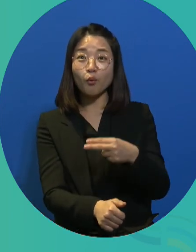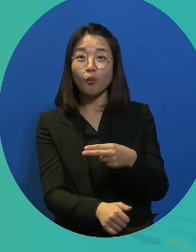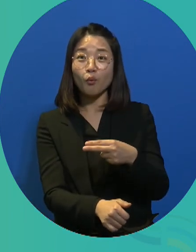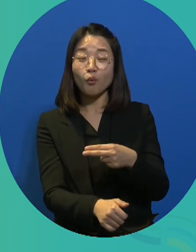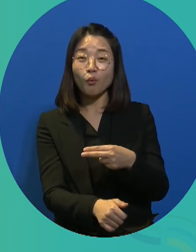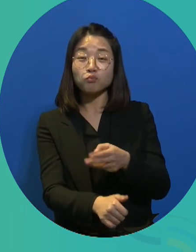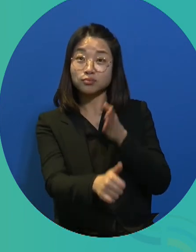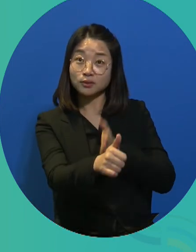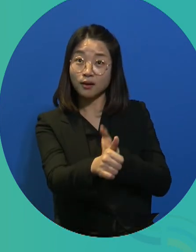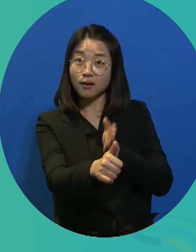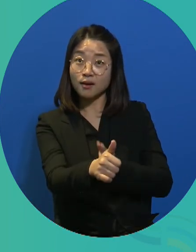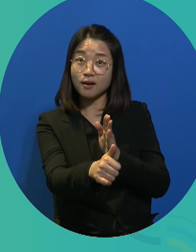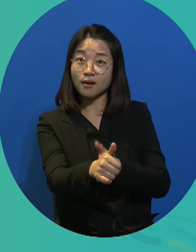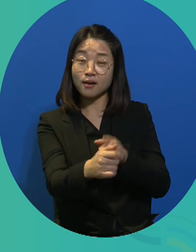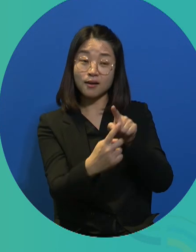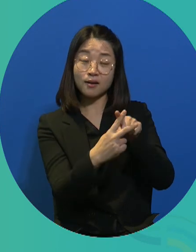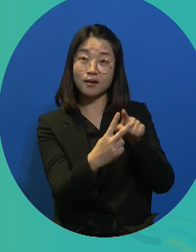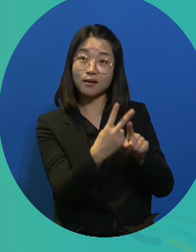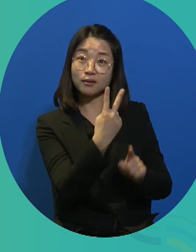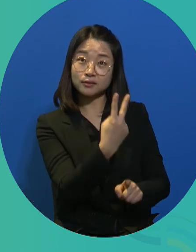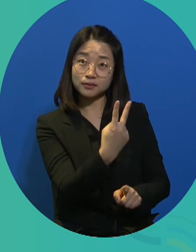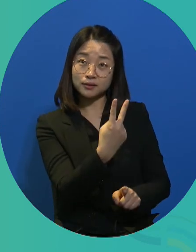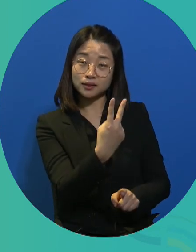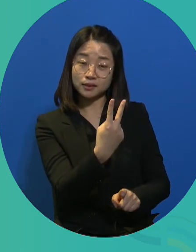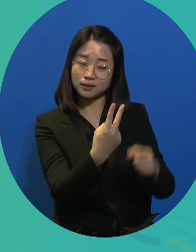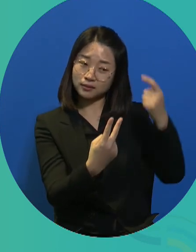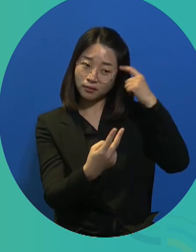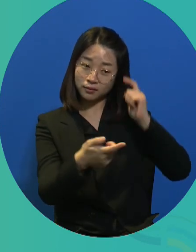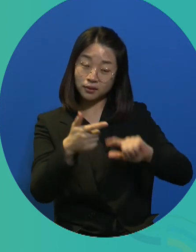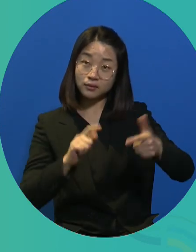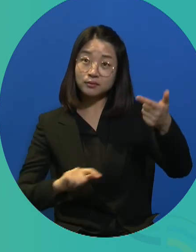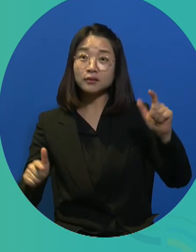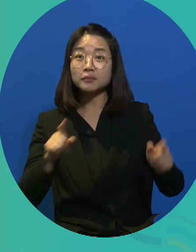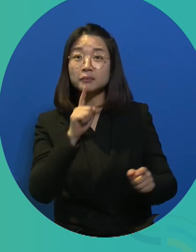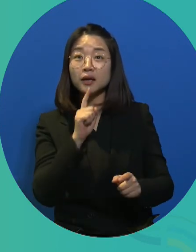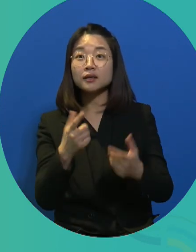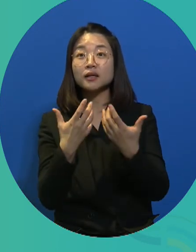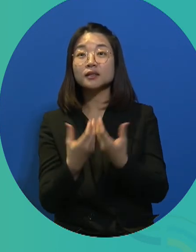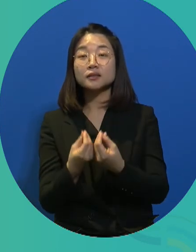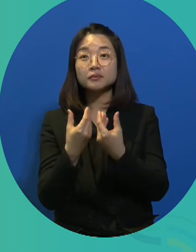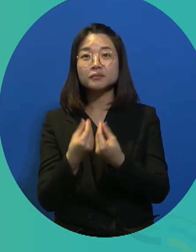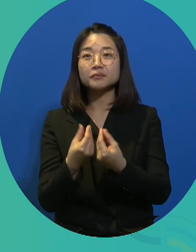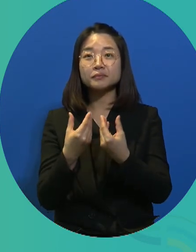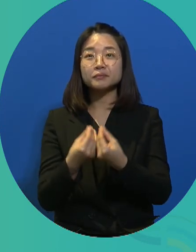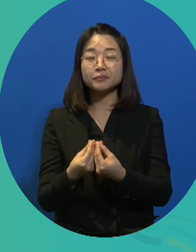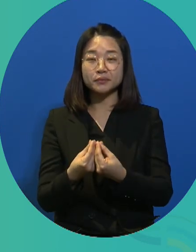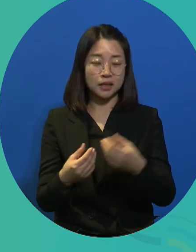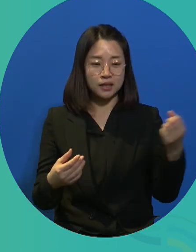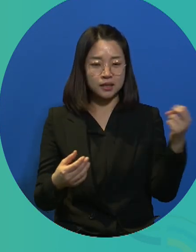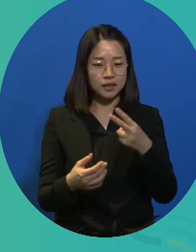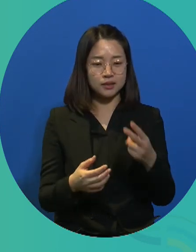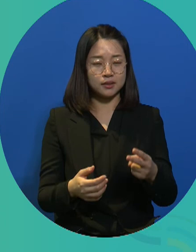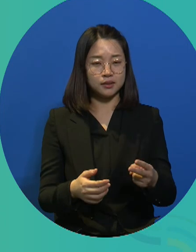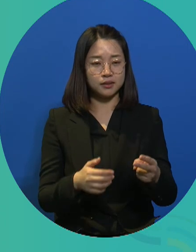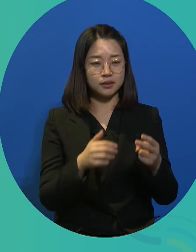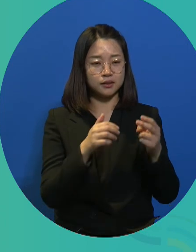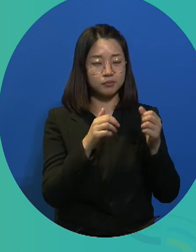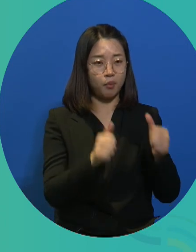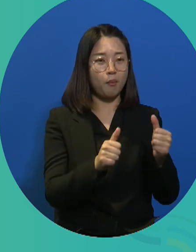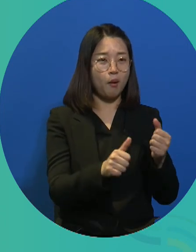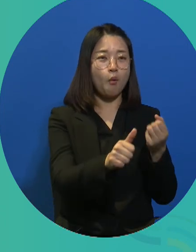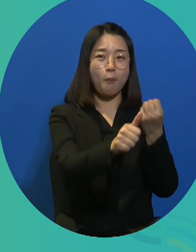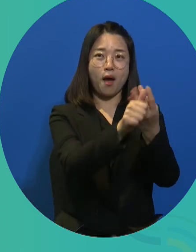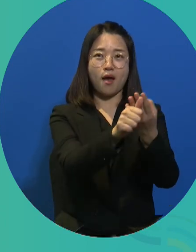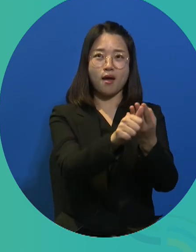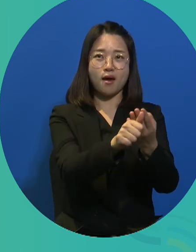위해서는 뭐 여러 가지 견해들이 있다고 말씀해 주셨는데요. 예를 들면 뭐 재심 청구권을 그 사람한테